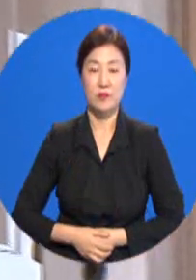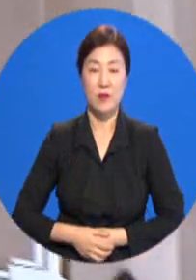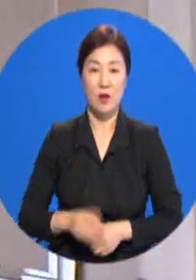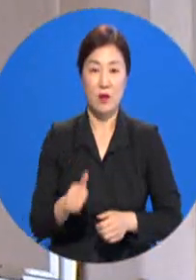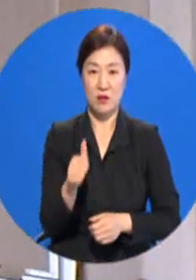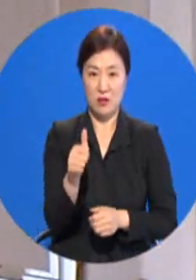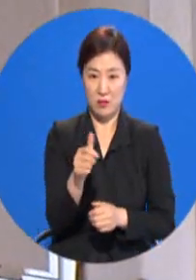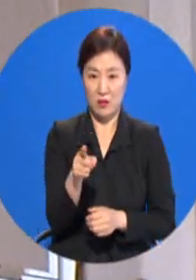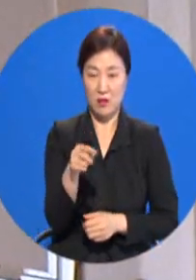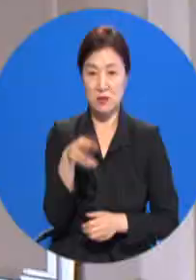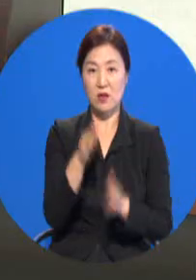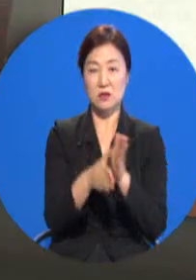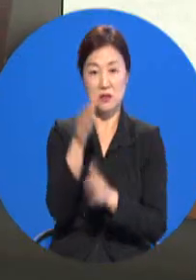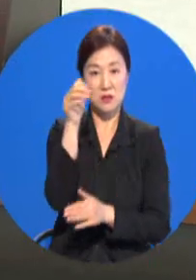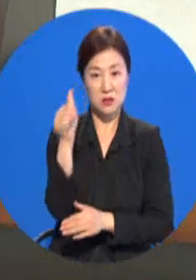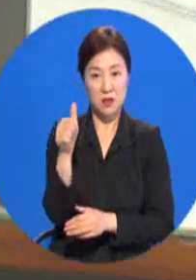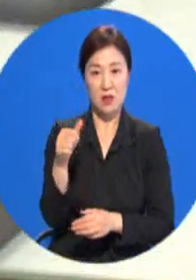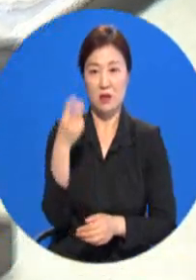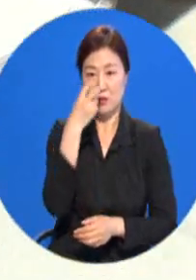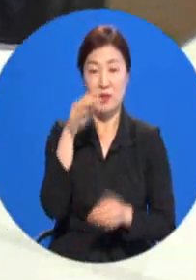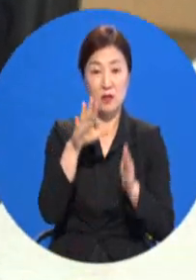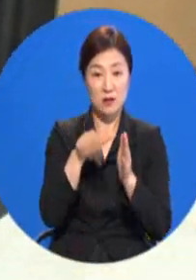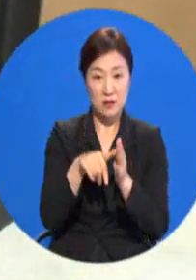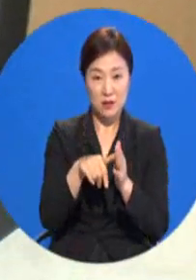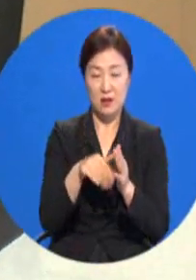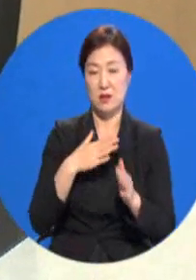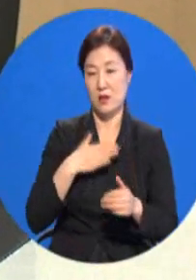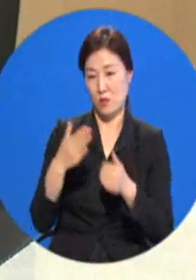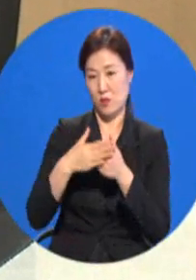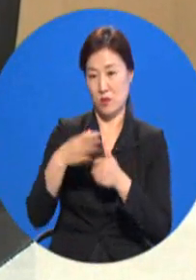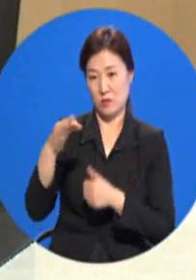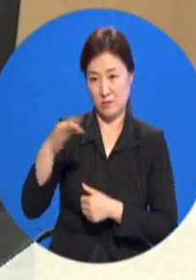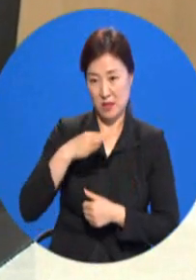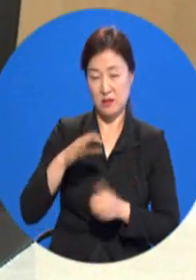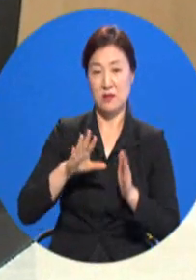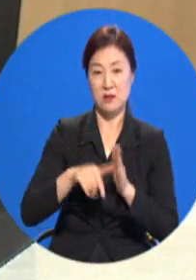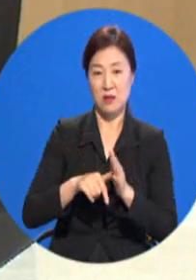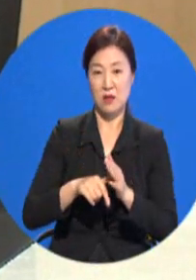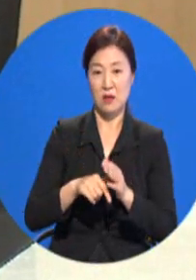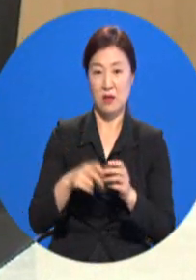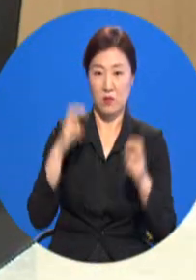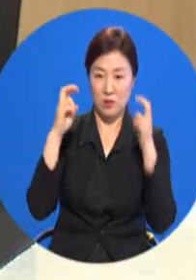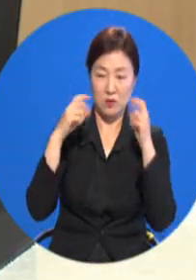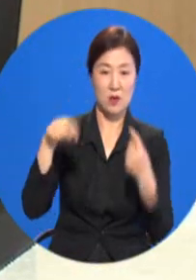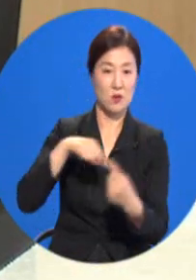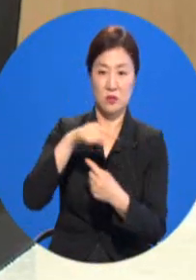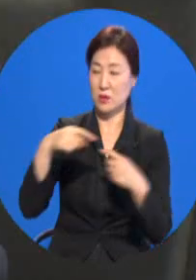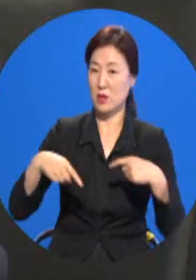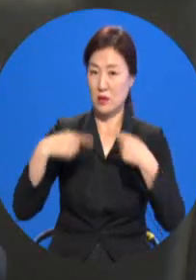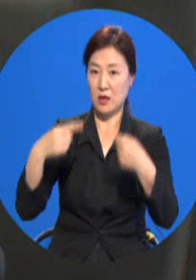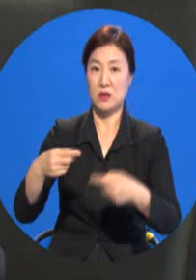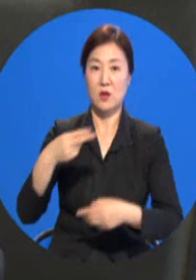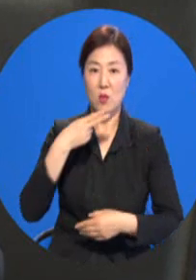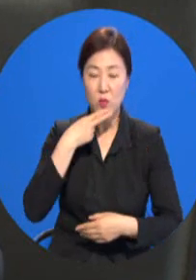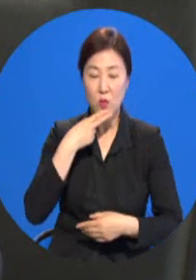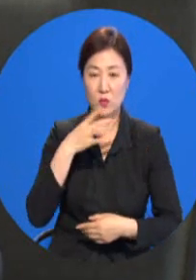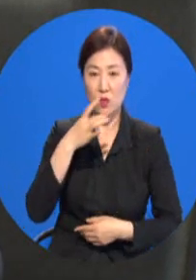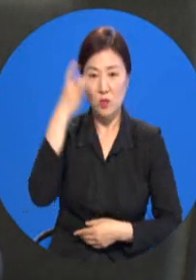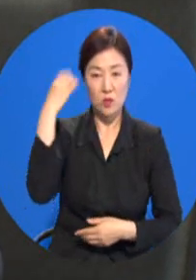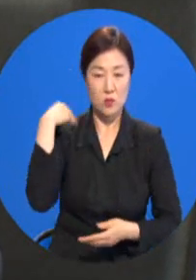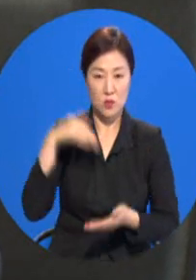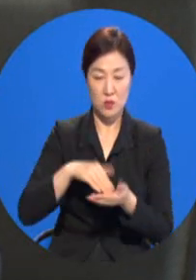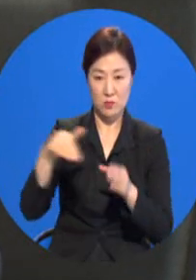시장은 검찰 조사에서 보조금을 받을 당시에는 운영에 관여하지 않아 후원금을 되돌려받은 사실을 알지